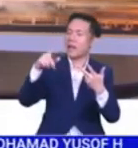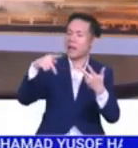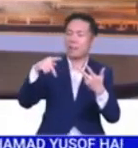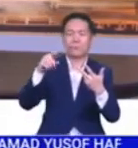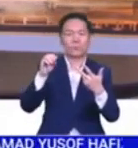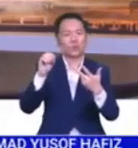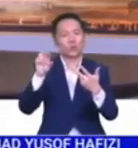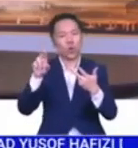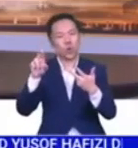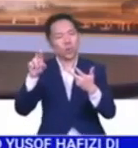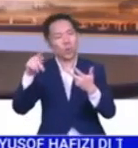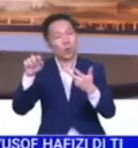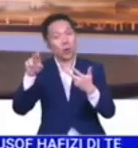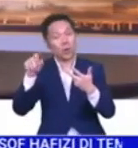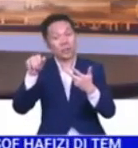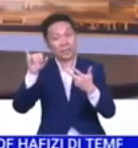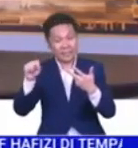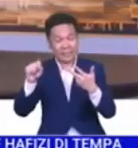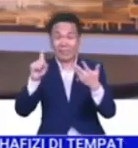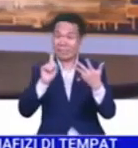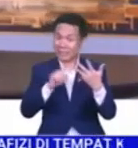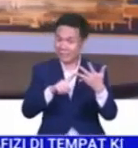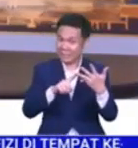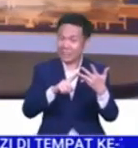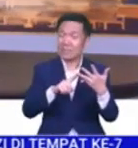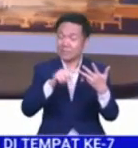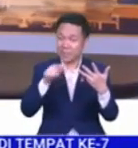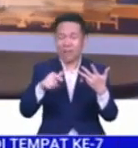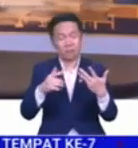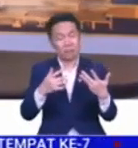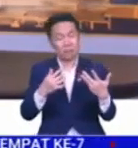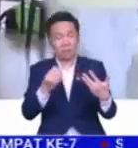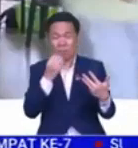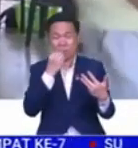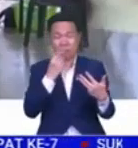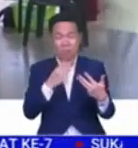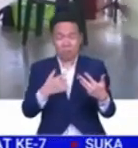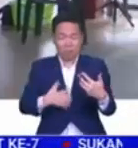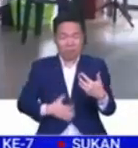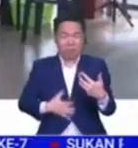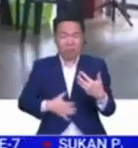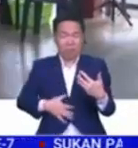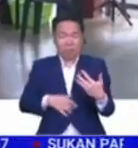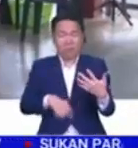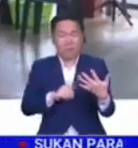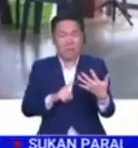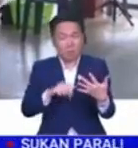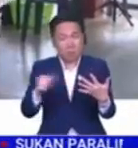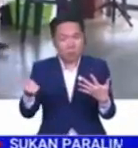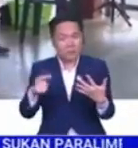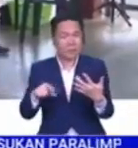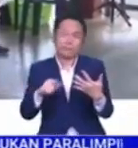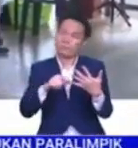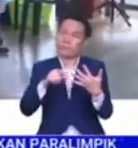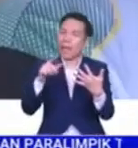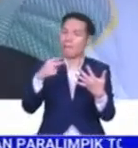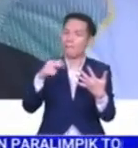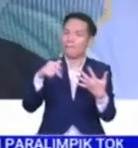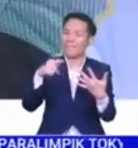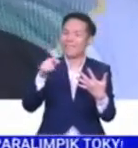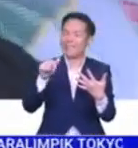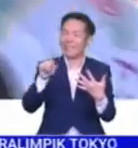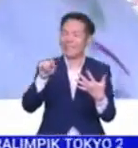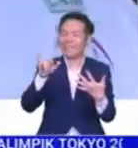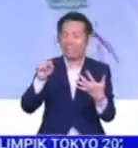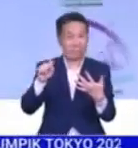penyakit hepatitis A, Aedes dan keracunan makanan. Pegawai Kesihatan Daerah Yan Dr. Siti Rohana Ahmad berkata,